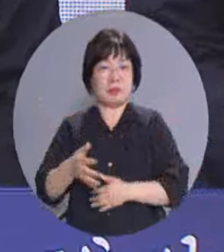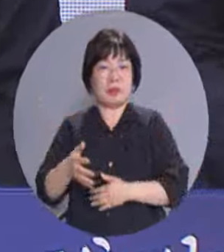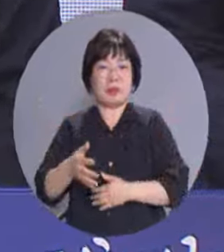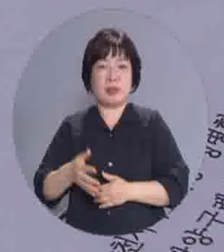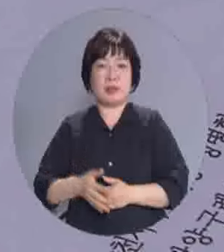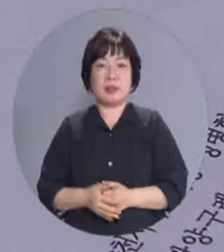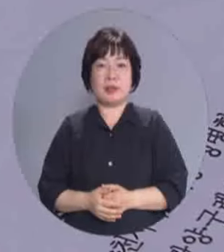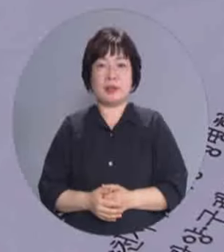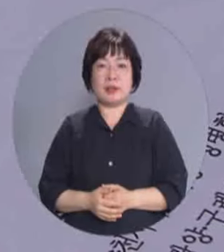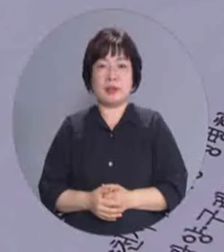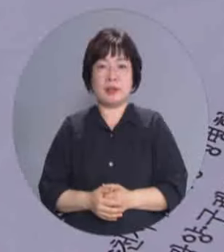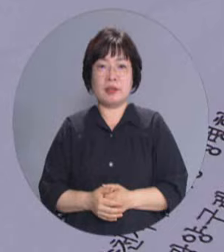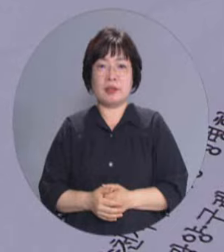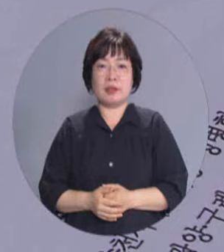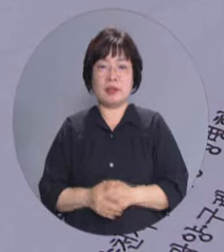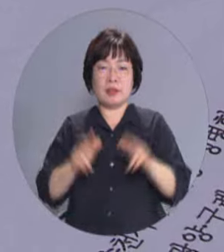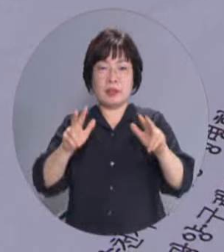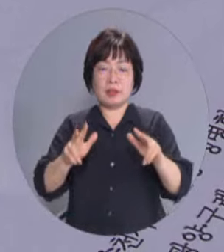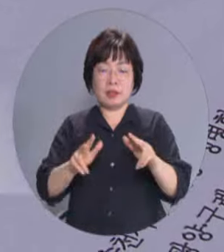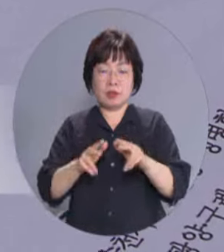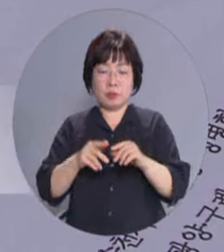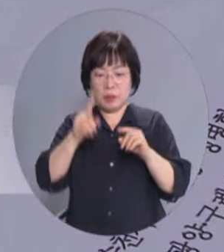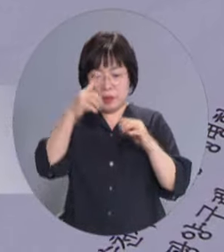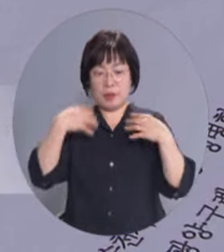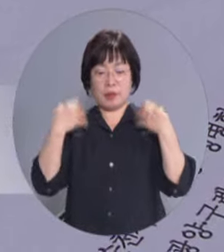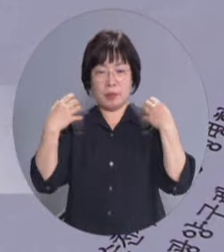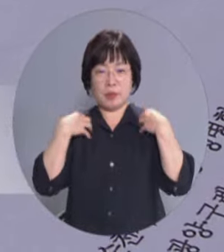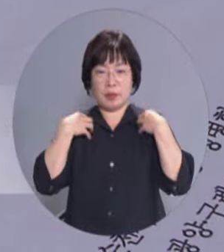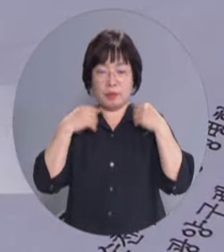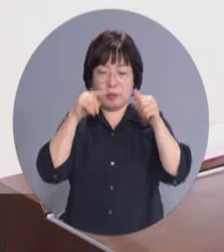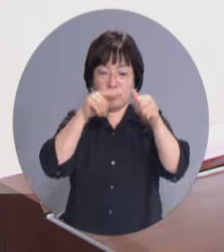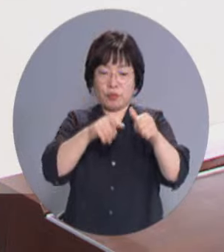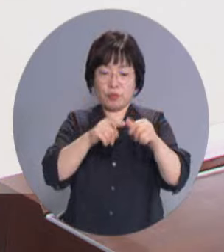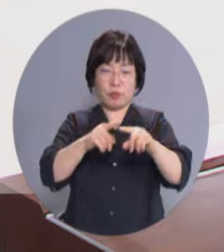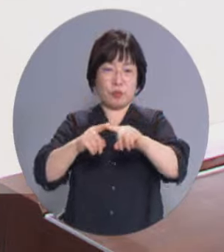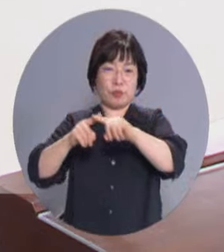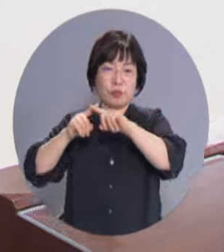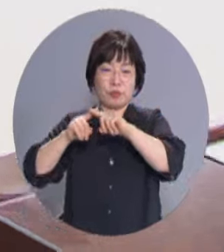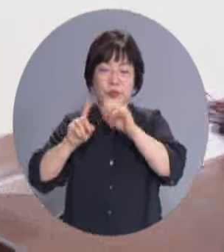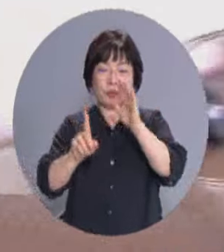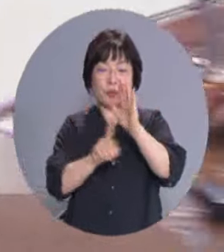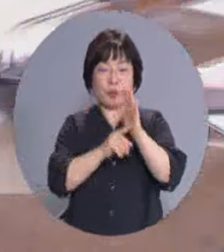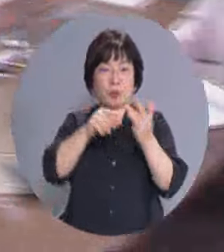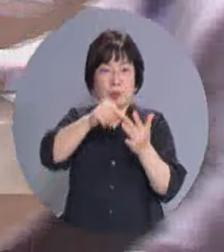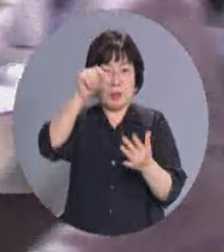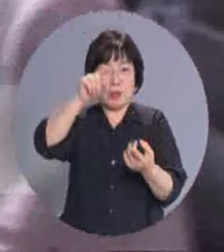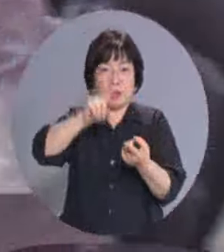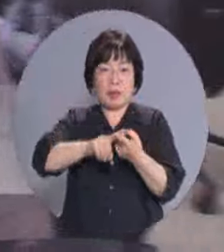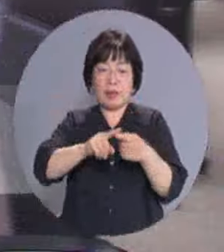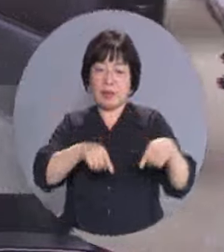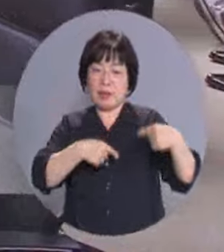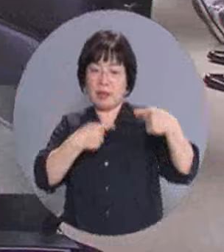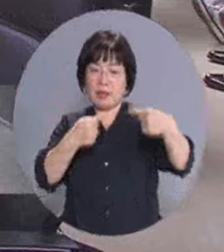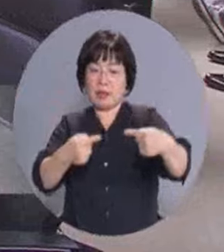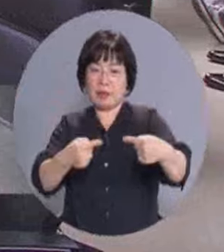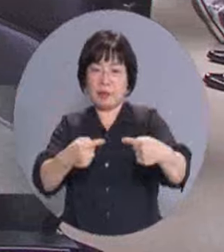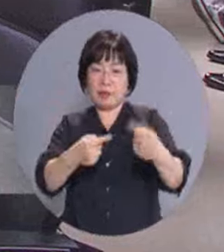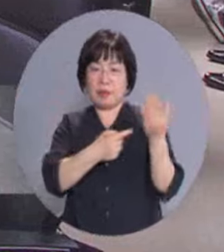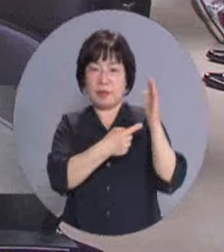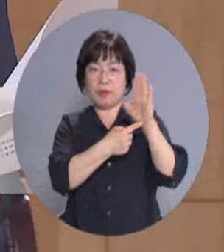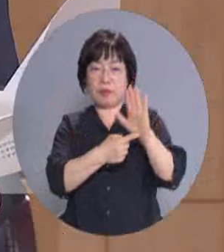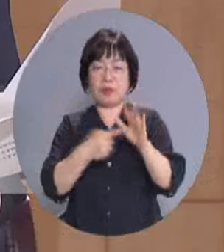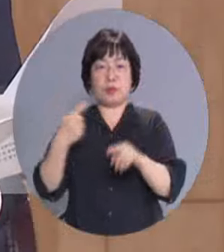밝혔습니다 사실상 현재 일방향 식으로 진행되고 있는 전남도의 공무 절차에 대한 불참을 다시 한번 선언한 것으로